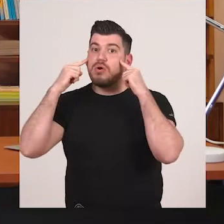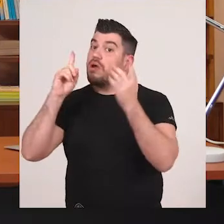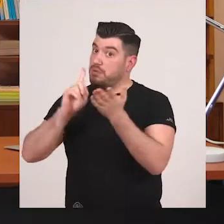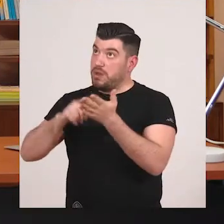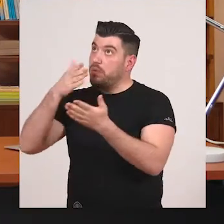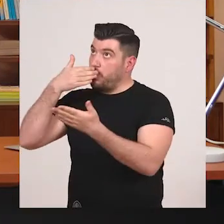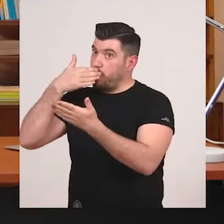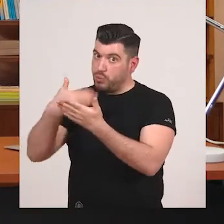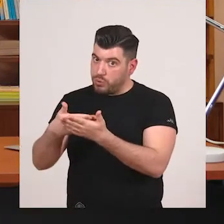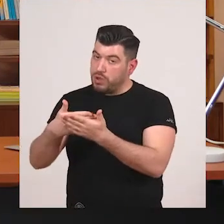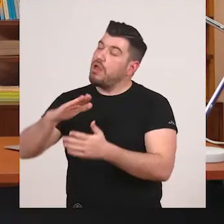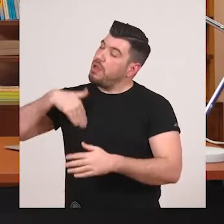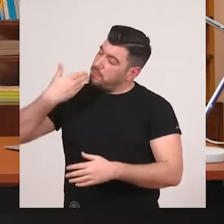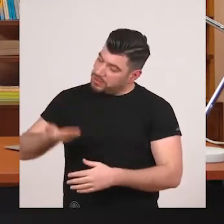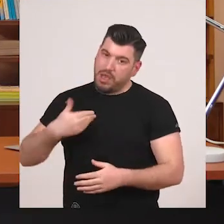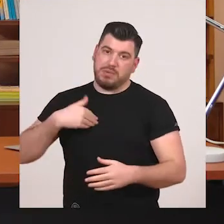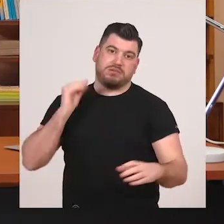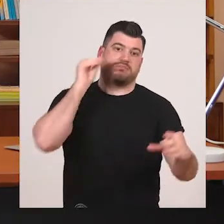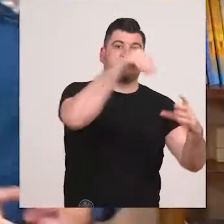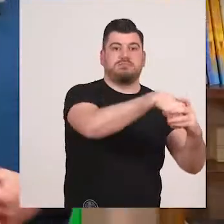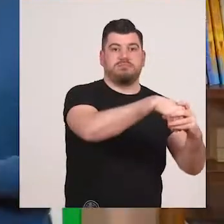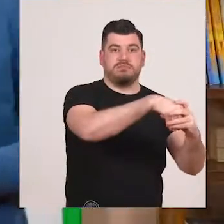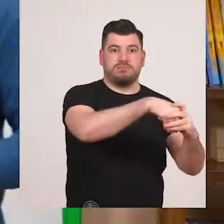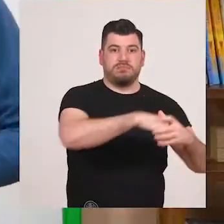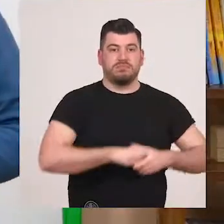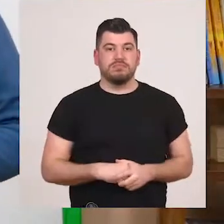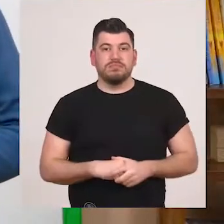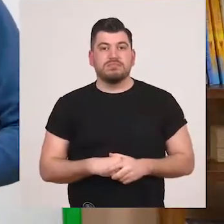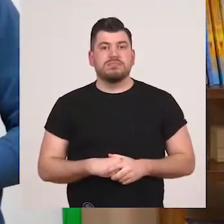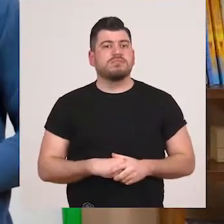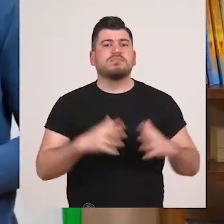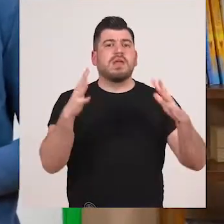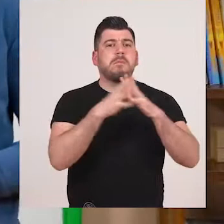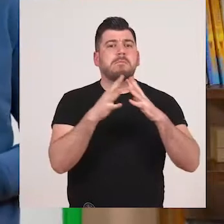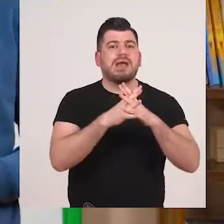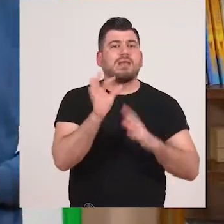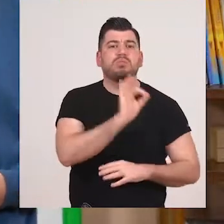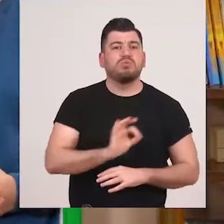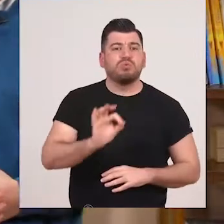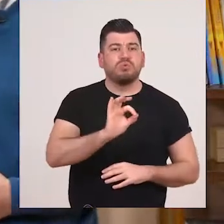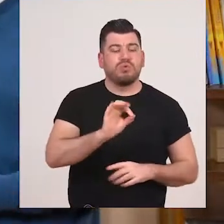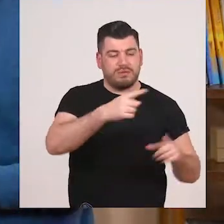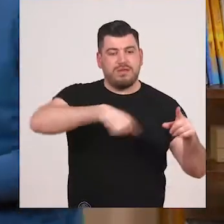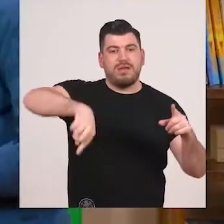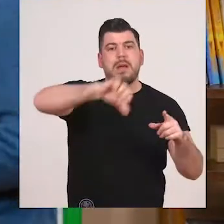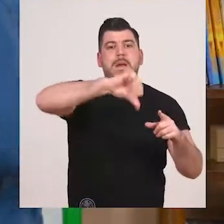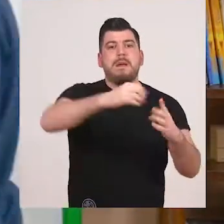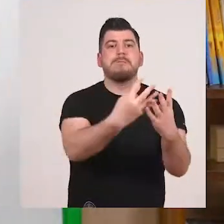τώρα, για να έρθουμε να πολεμήσουμε. Πού έγινε αυτή η μάχη? Έγινε στο Μαραθώνα.